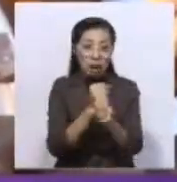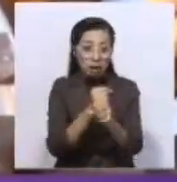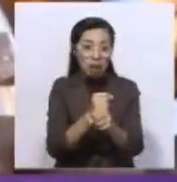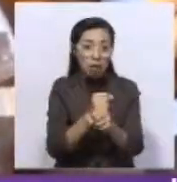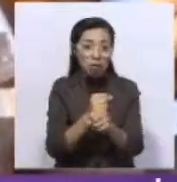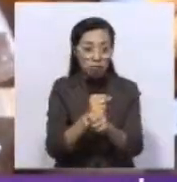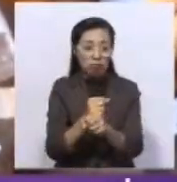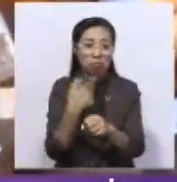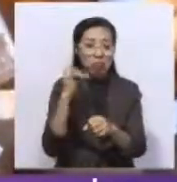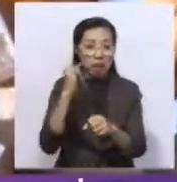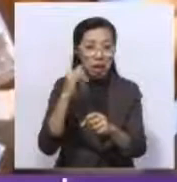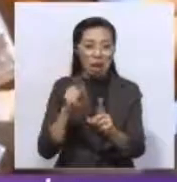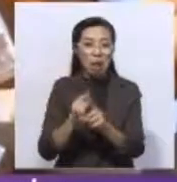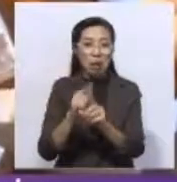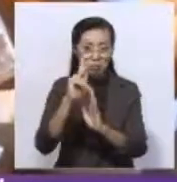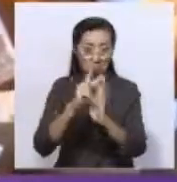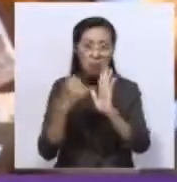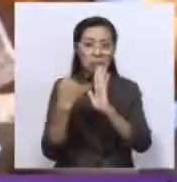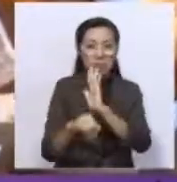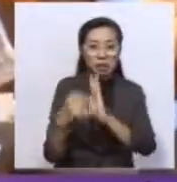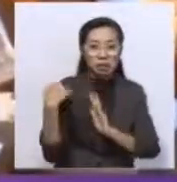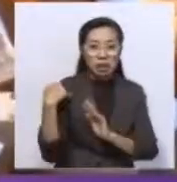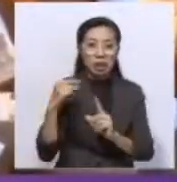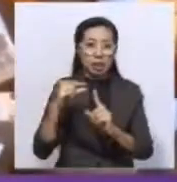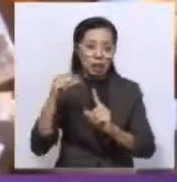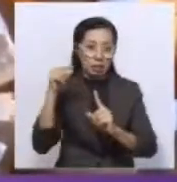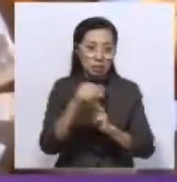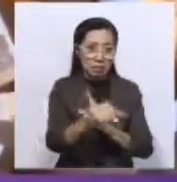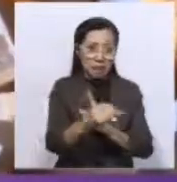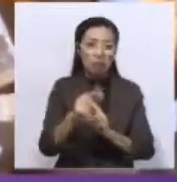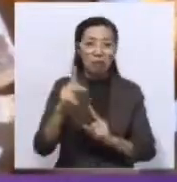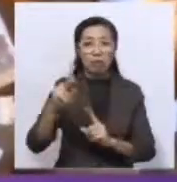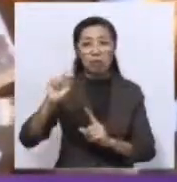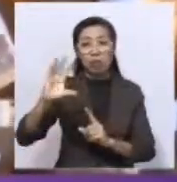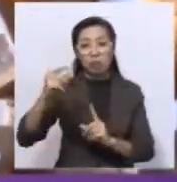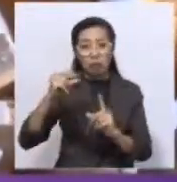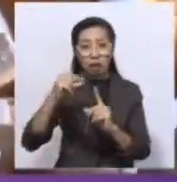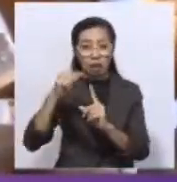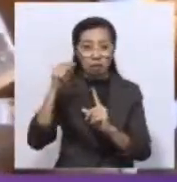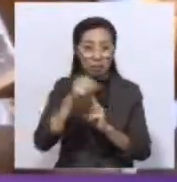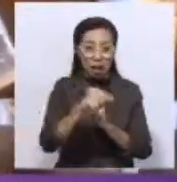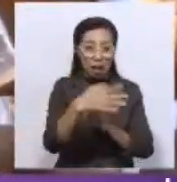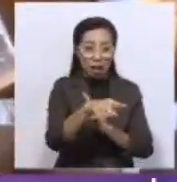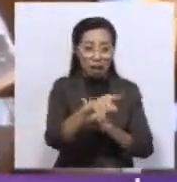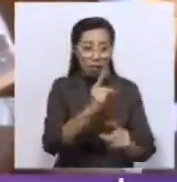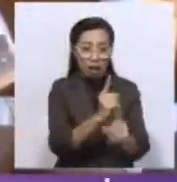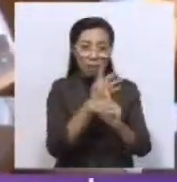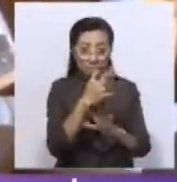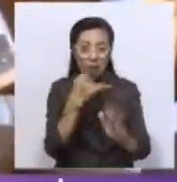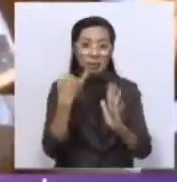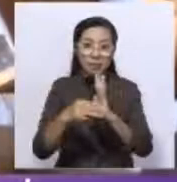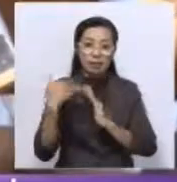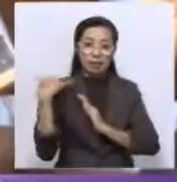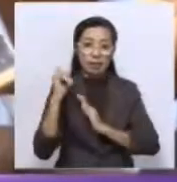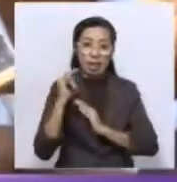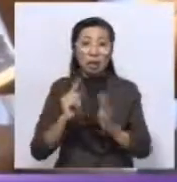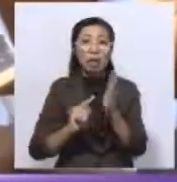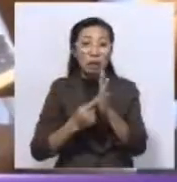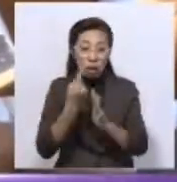ฎหมายหรือขัดต่อคำสั่งของคสช.ดังนั้นกระบวนการในการดำเนินการเนี่ยเริ่มตั้งแต่การประสานงานขอความ